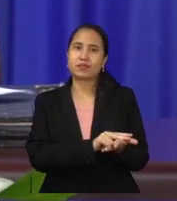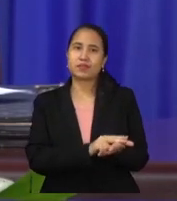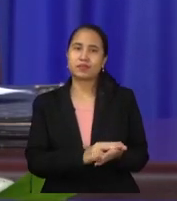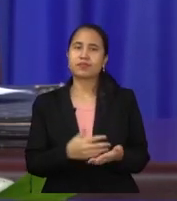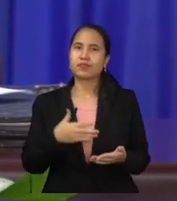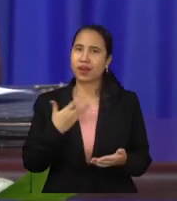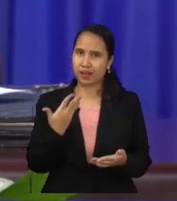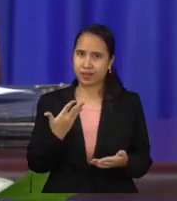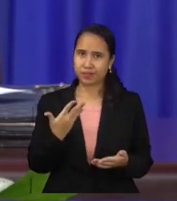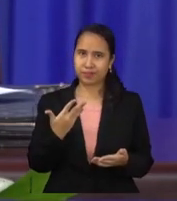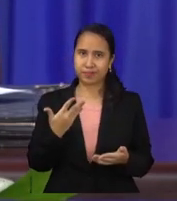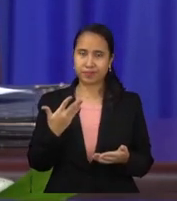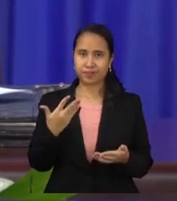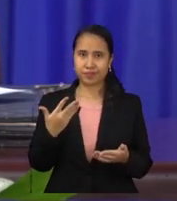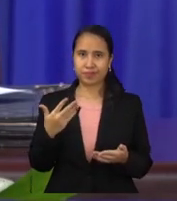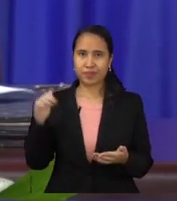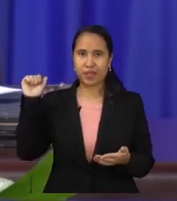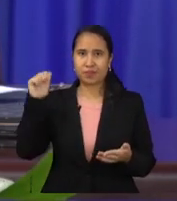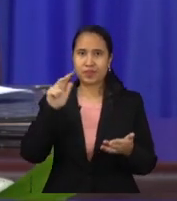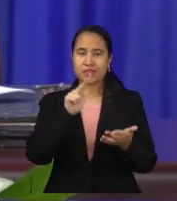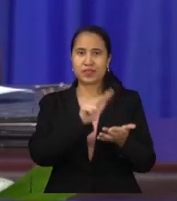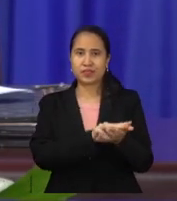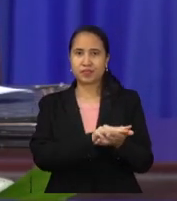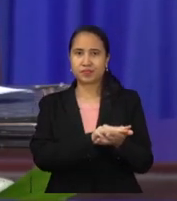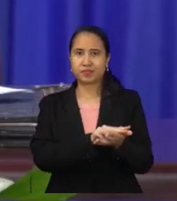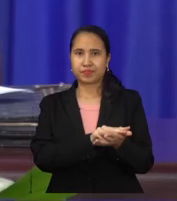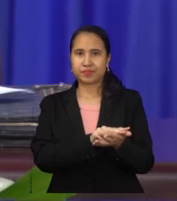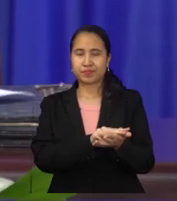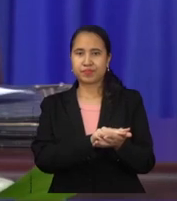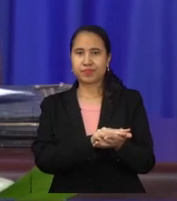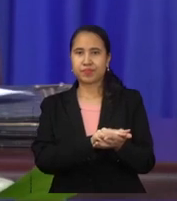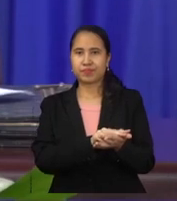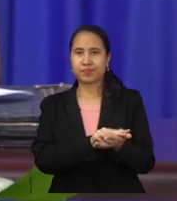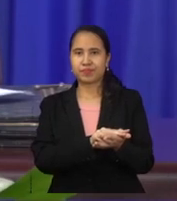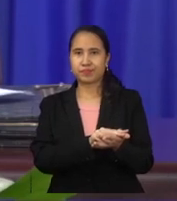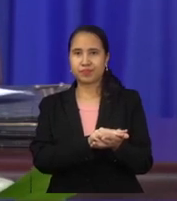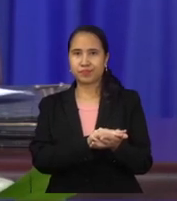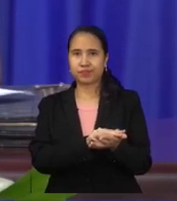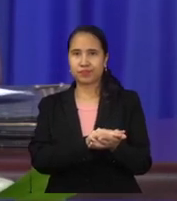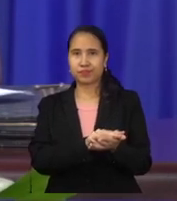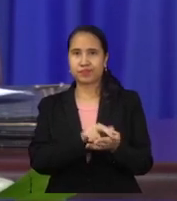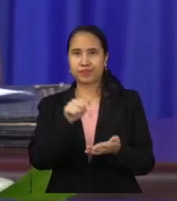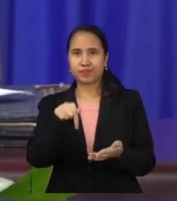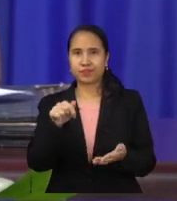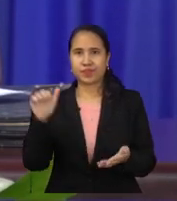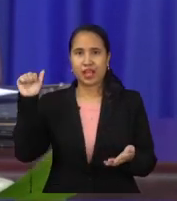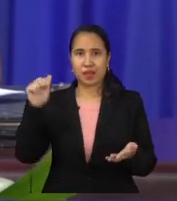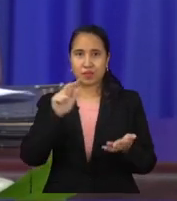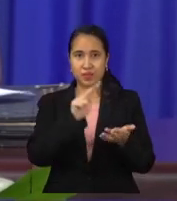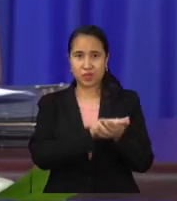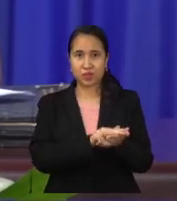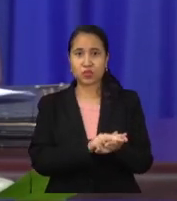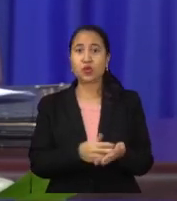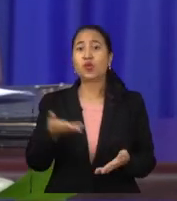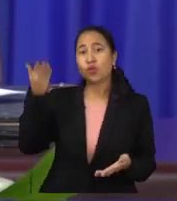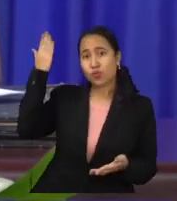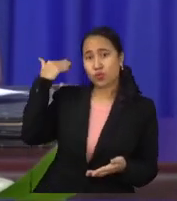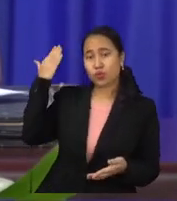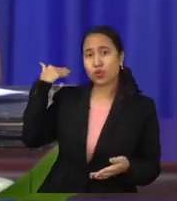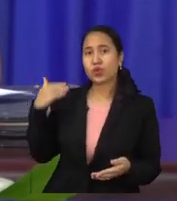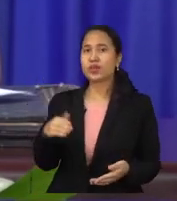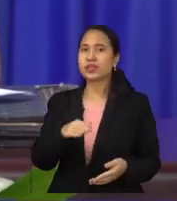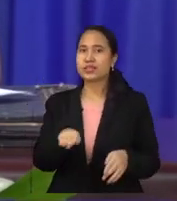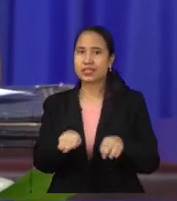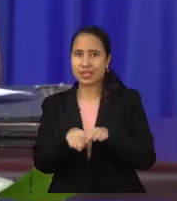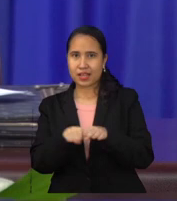toegestaan. De amnestie werd toen bij of grachtens wet verleend. Zo werd amnestie verleend in de jaren